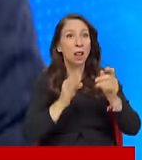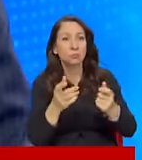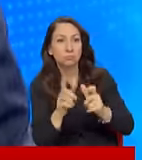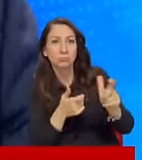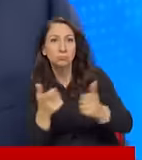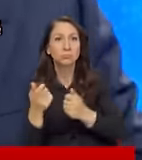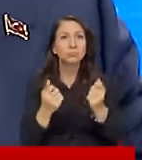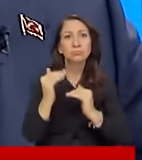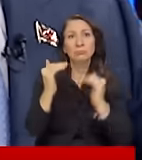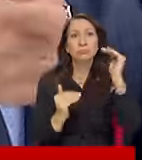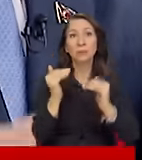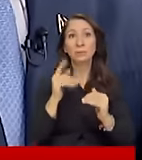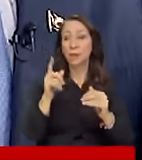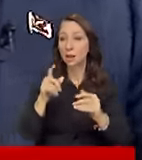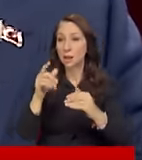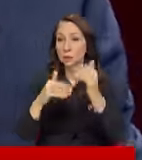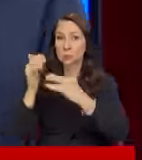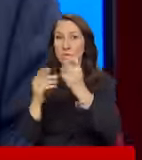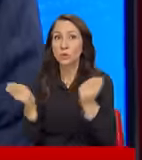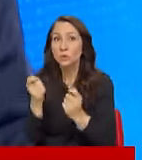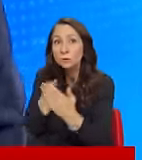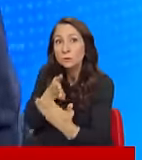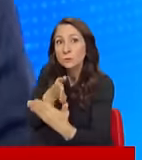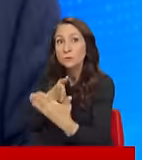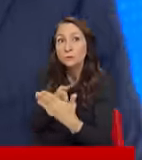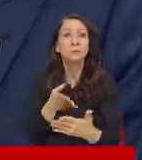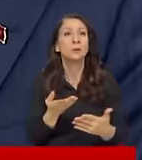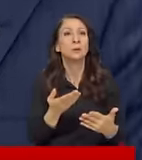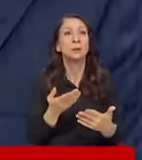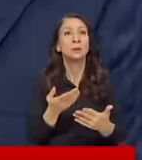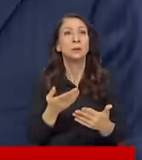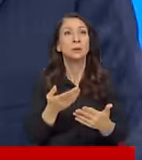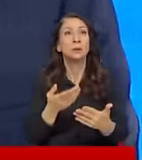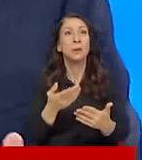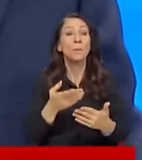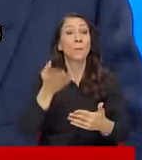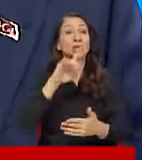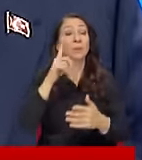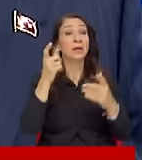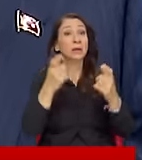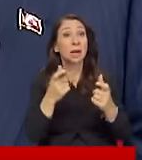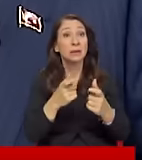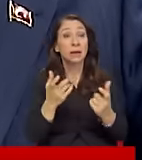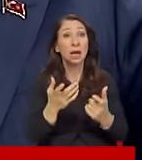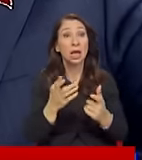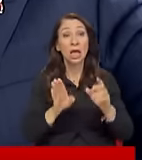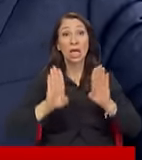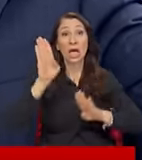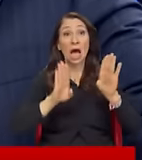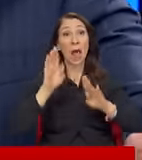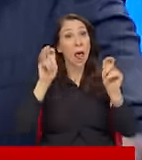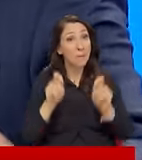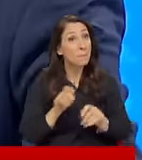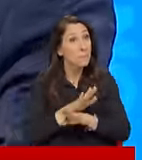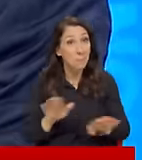gezmesin ya da birileri imarını çıkarmak için oralarda dolaşmasın. Bir başka boyutuyla ihaleler